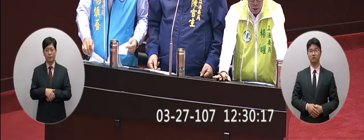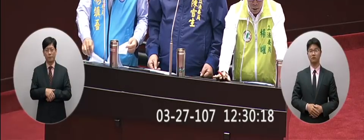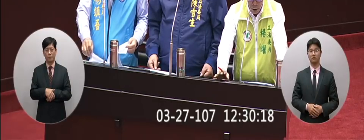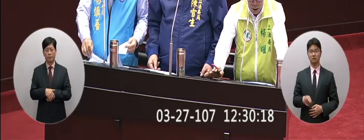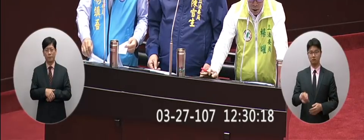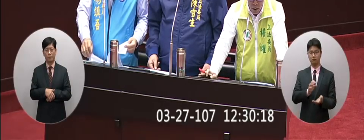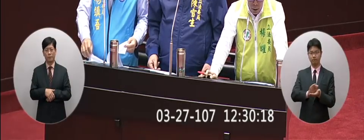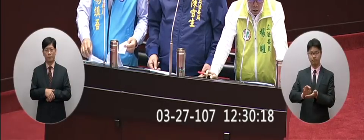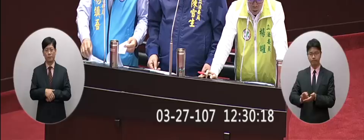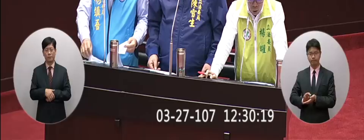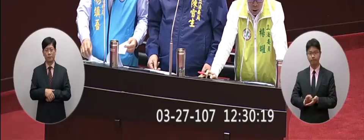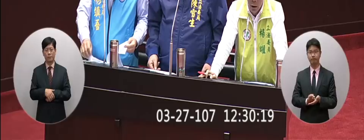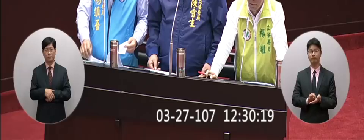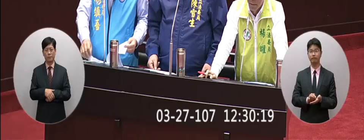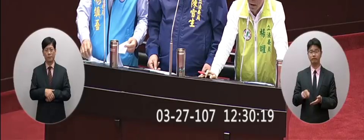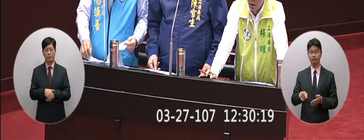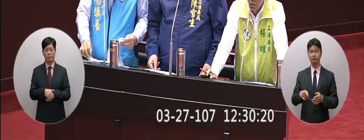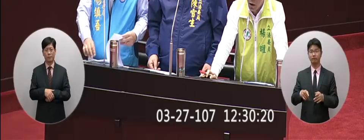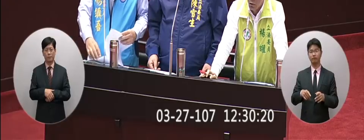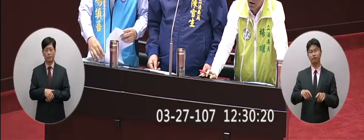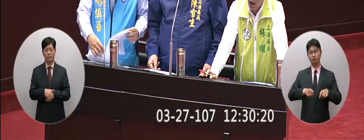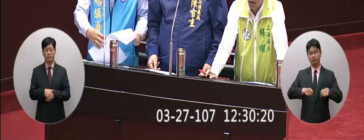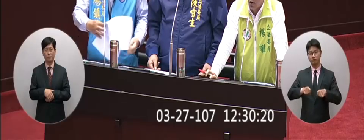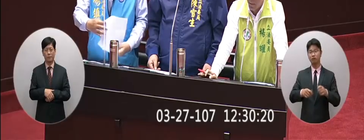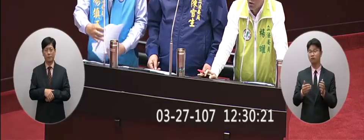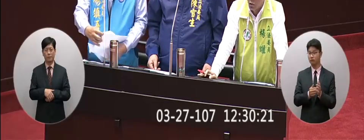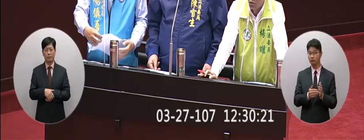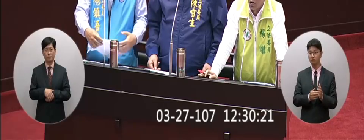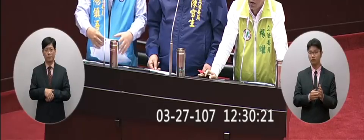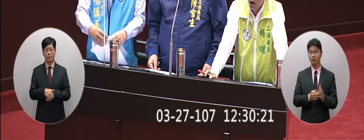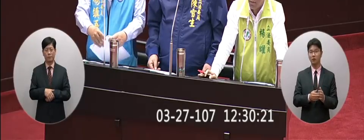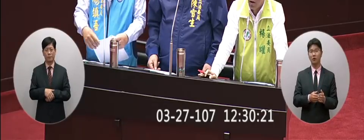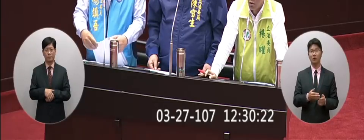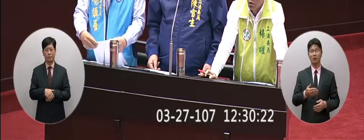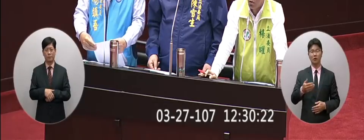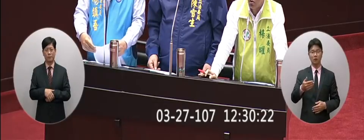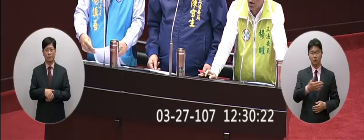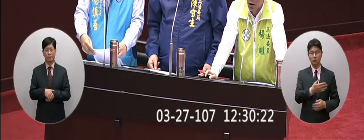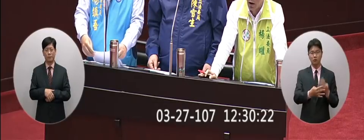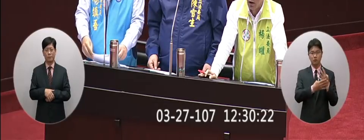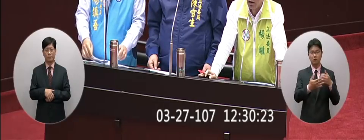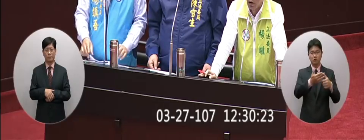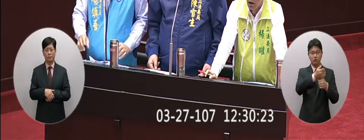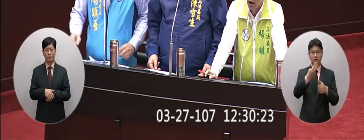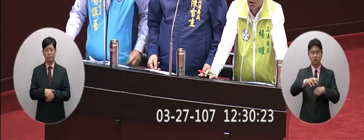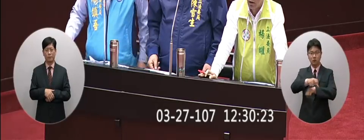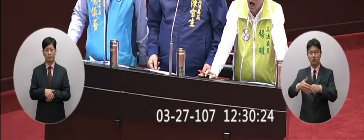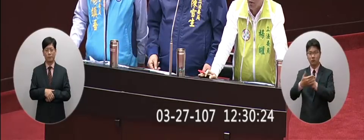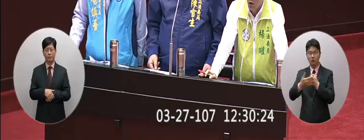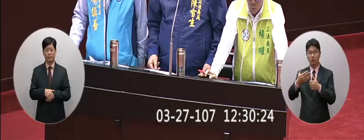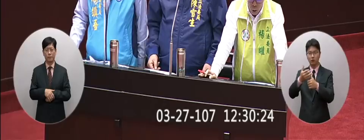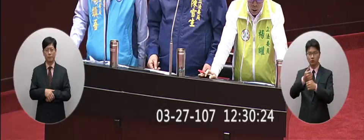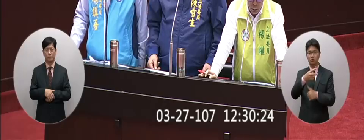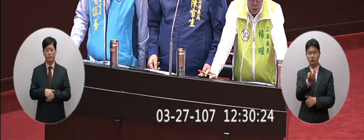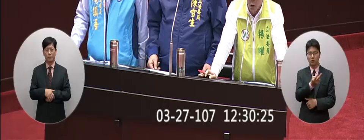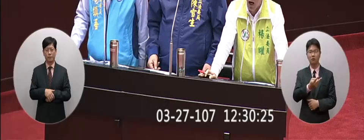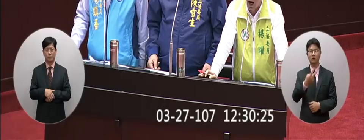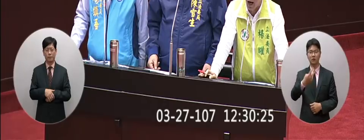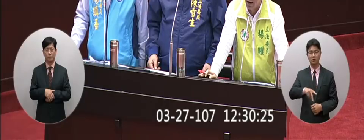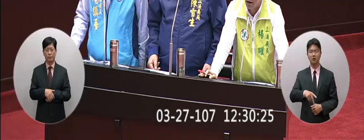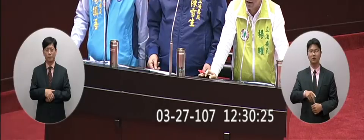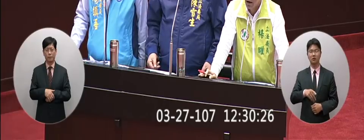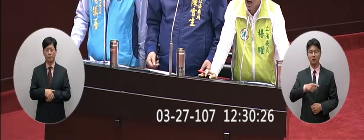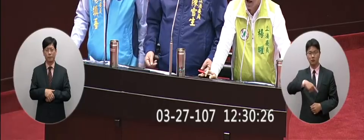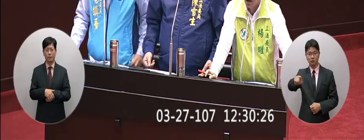要花在这个上面了，所以渔业署应该跟环保署到澎湖去做一个大规模的